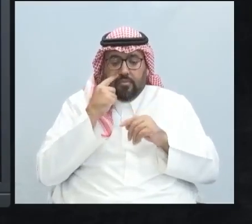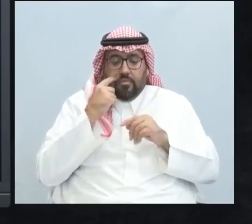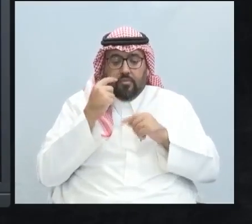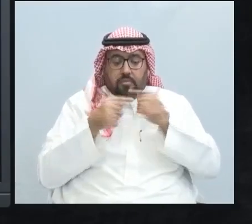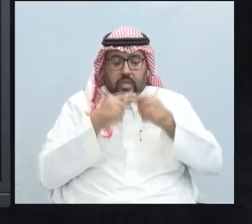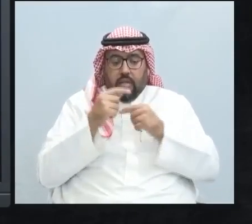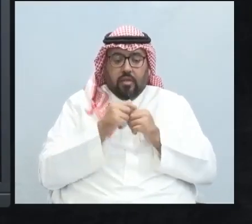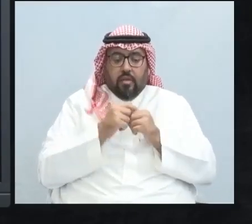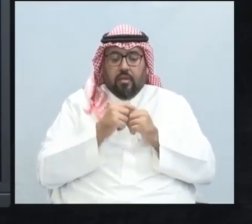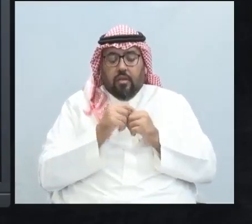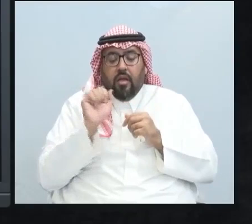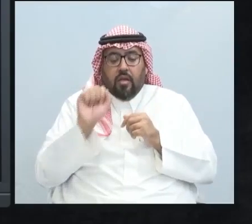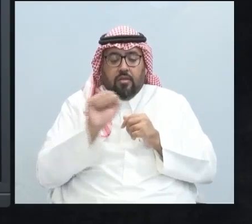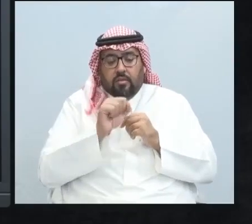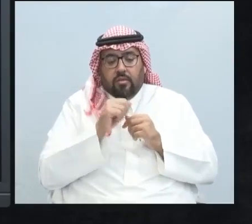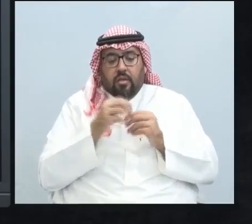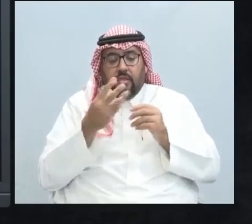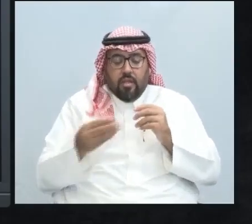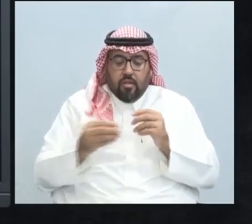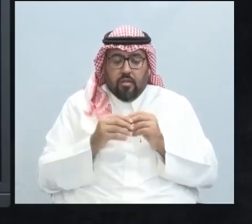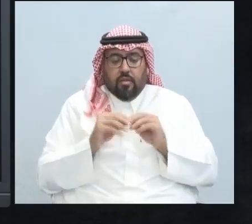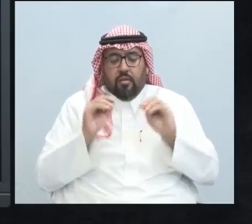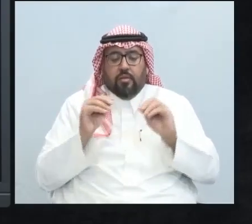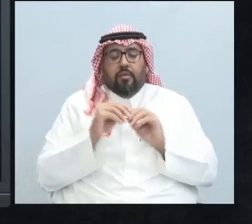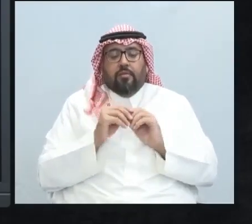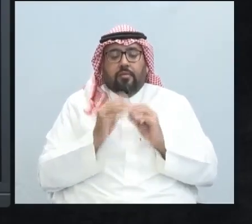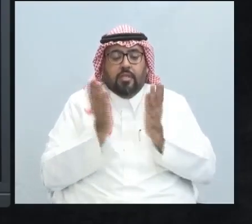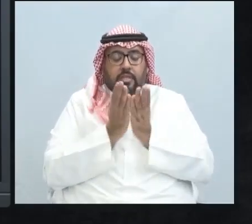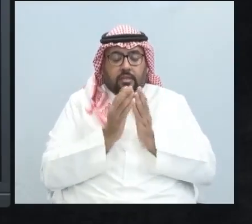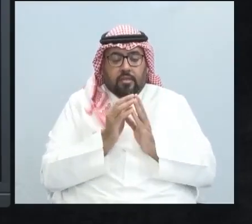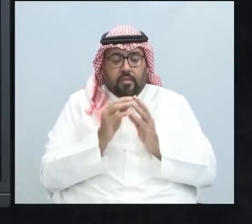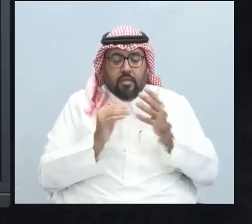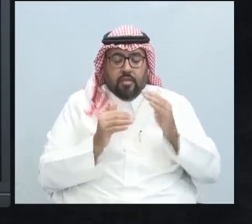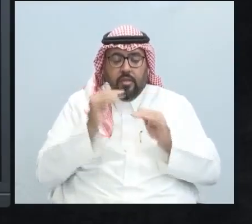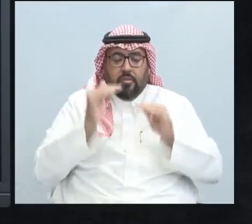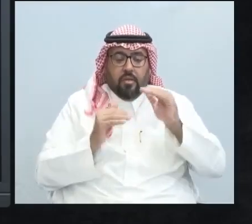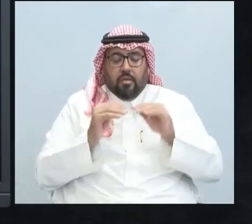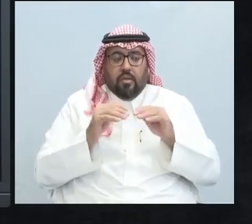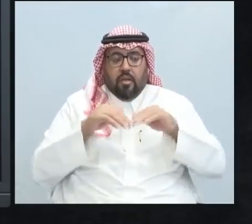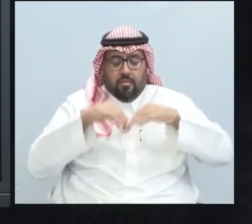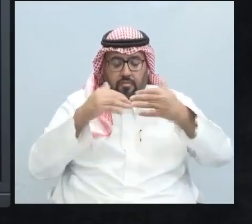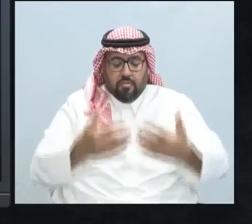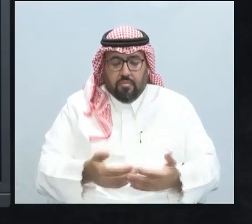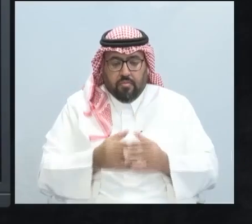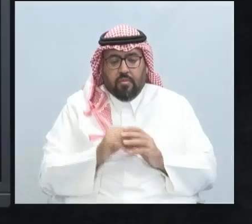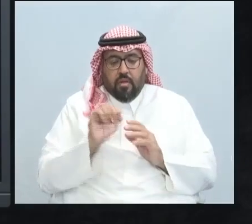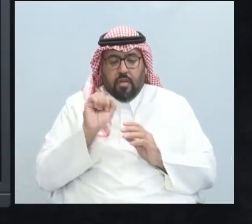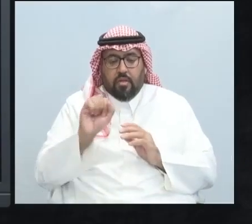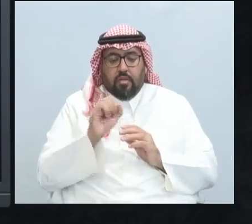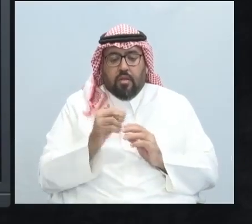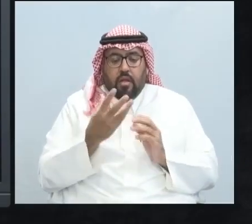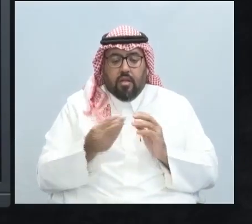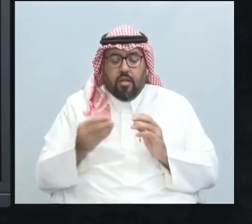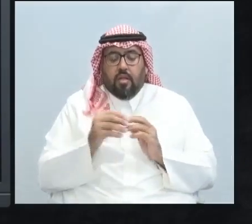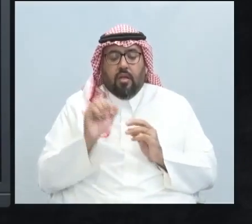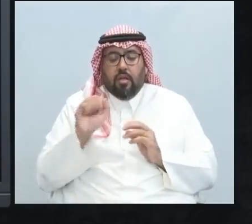بدات لتكون لتتخصص في انتاج جزء من هذا الجسم الطبقات الخارجيه الاكتوديرم تخصصت في انتاج